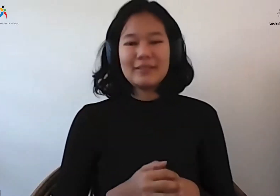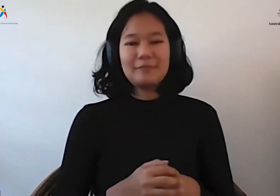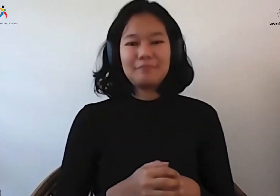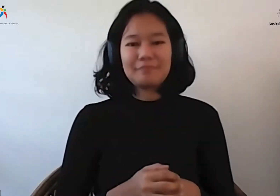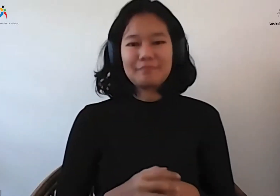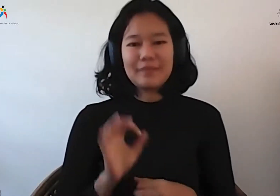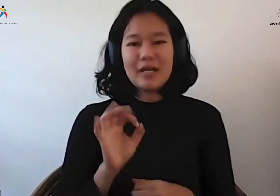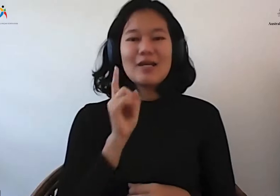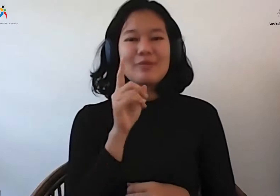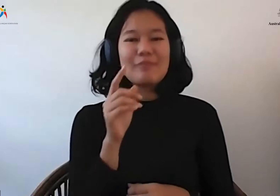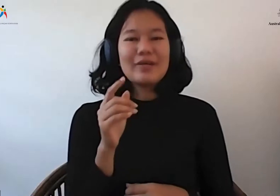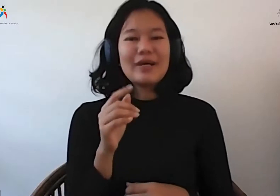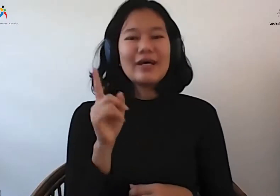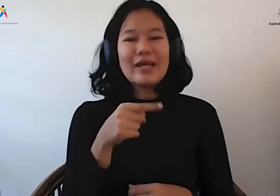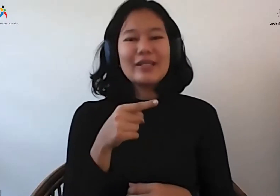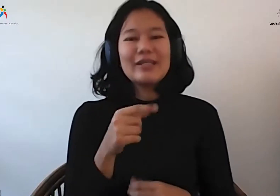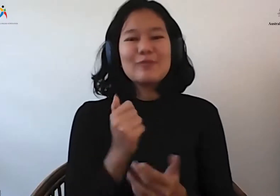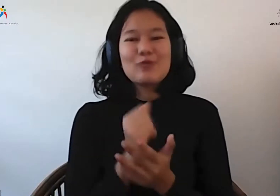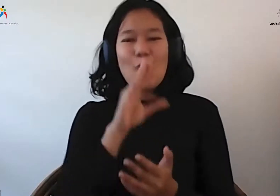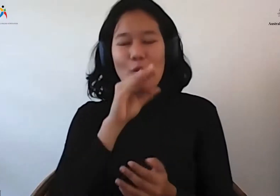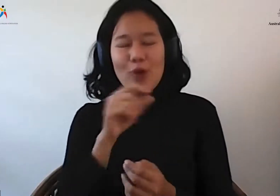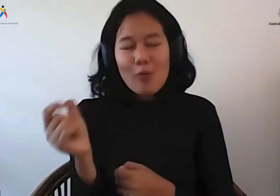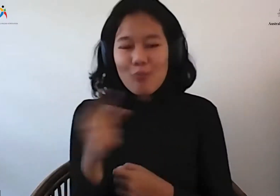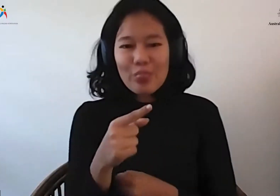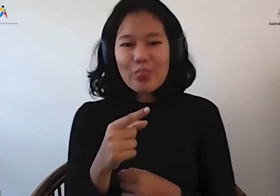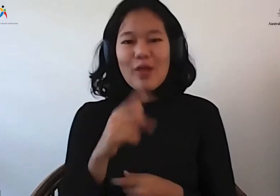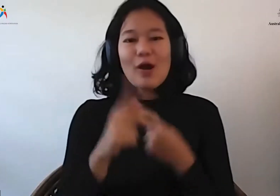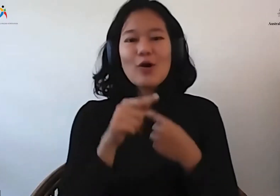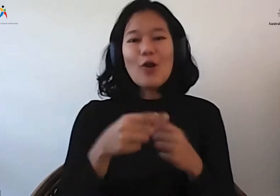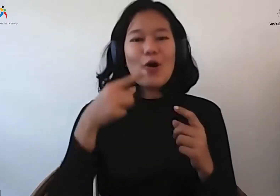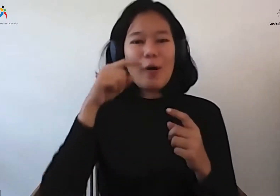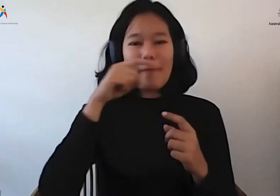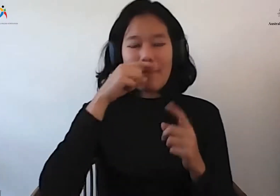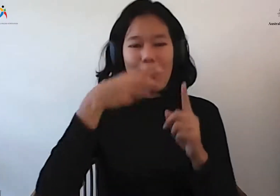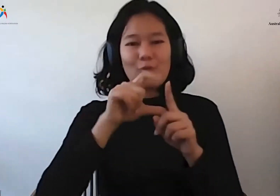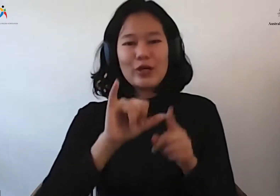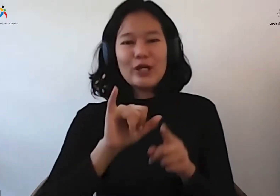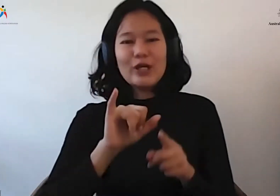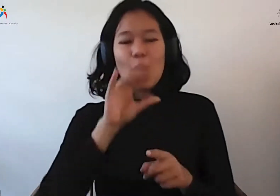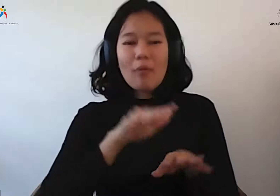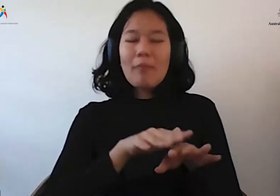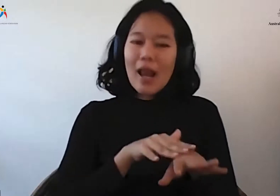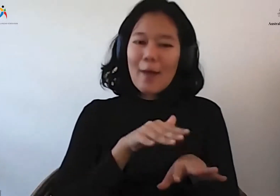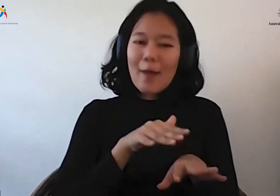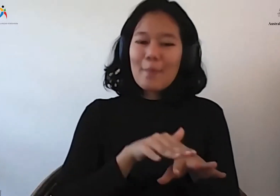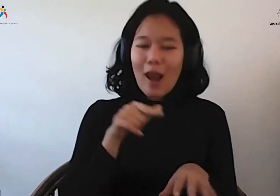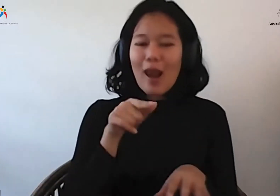Ya, soalnya udah ngebut tadi, soalnya kalau Pak Budinya ngomongnya pelan ya pasti saya potong. Ini udah ngebut kok.